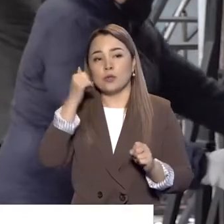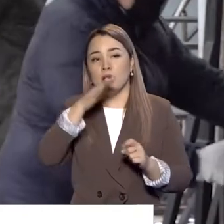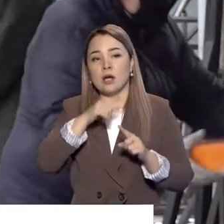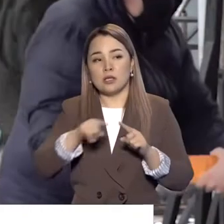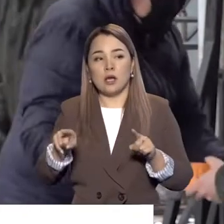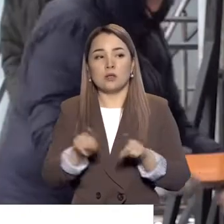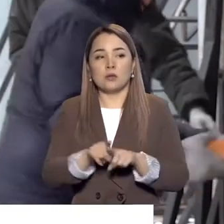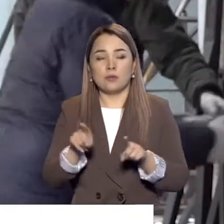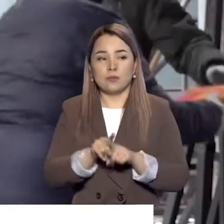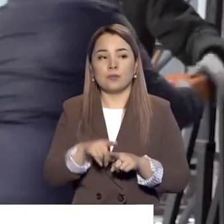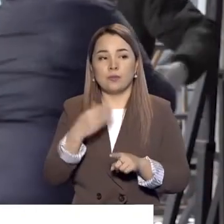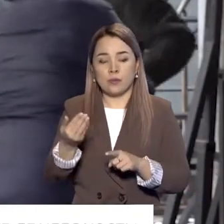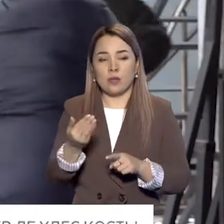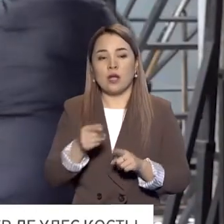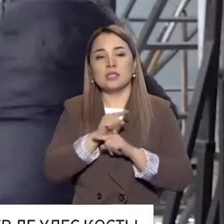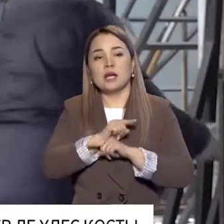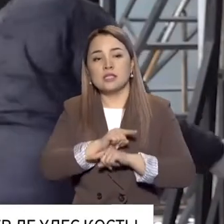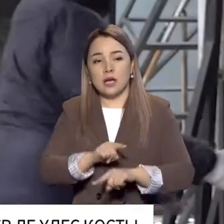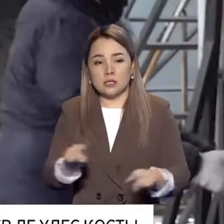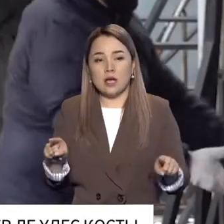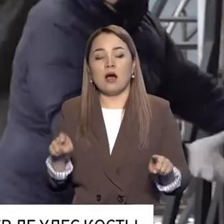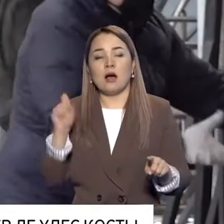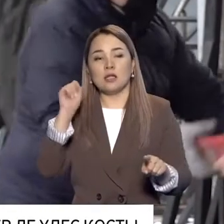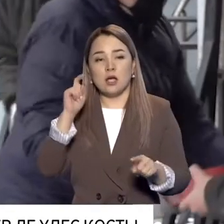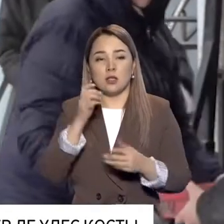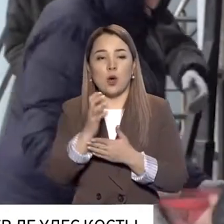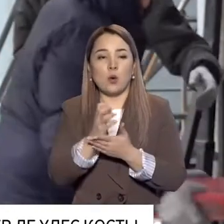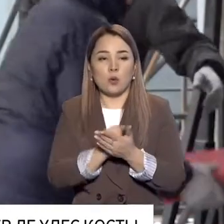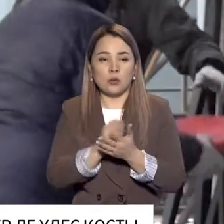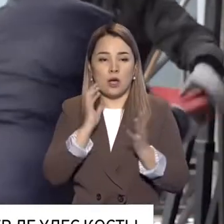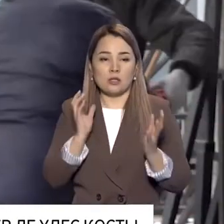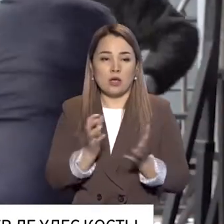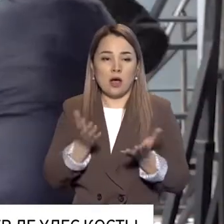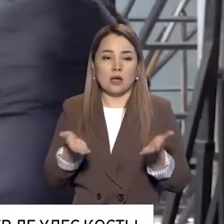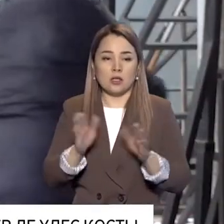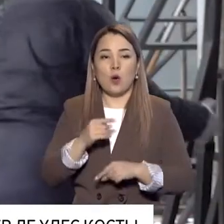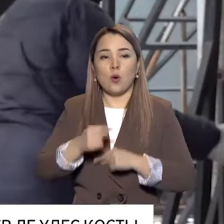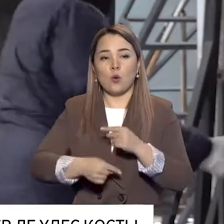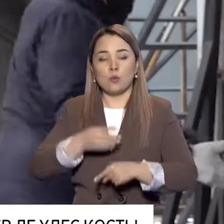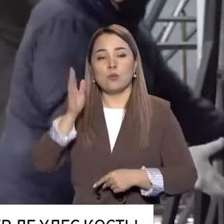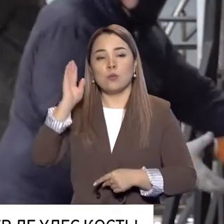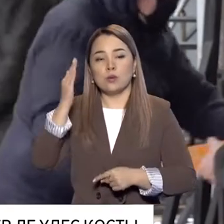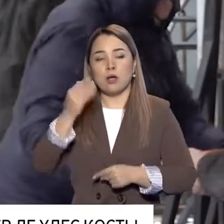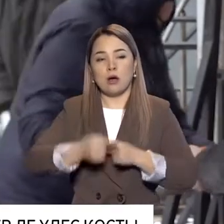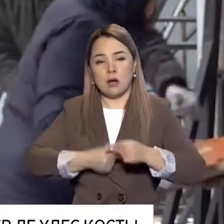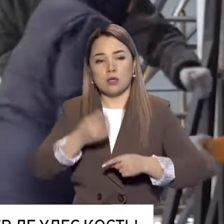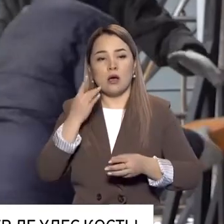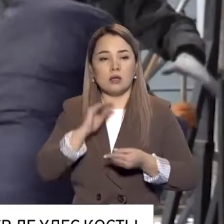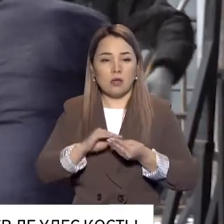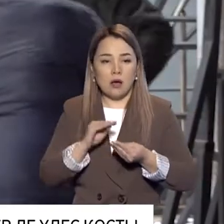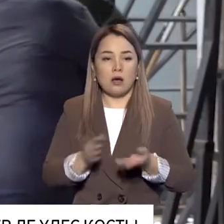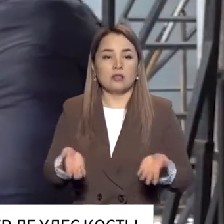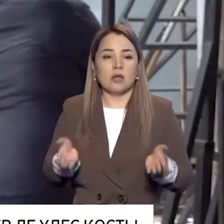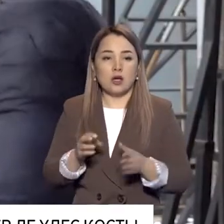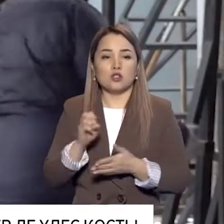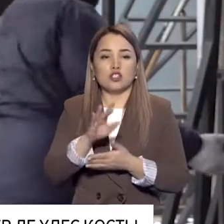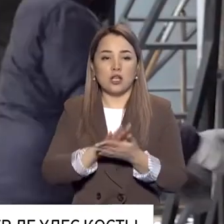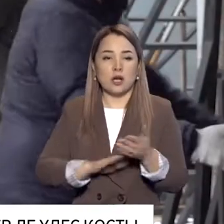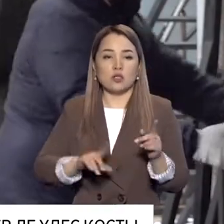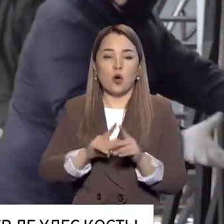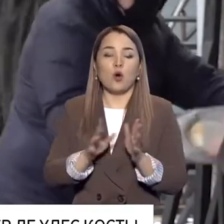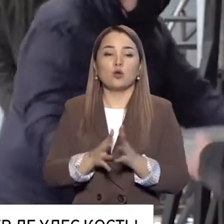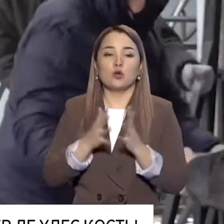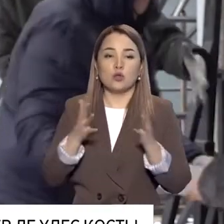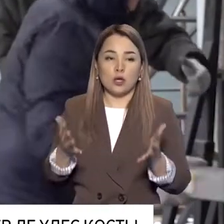бері насихаттап, соны алтын қорға сақтап, болашақ ұрпаққа, ғасырдан ғасырға жалғастыратын